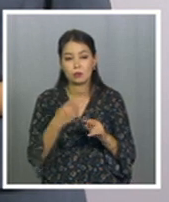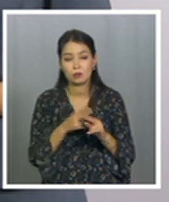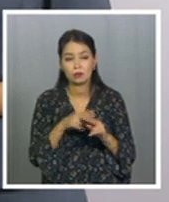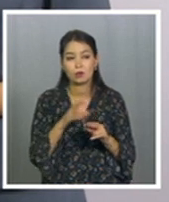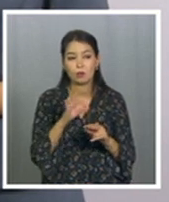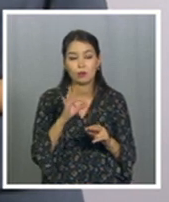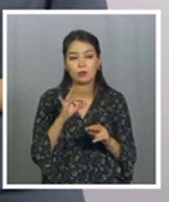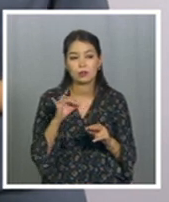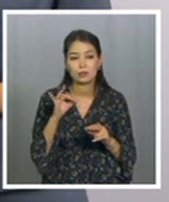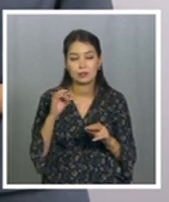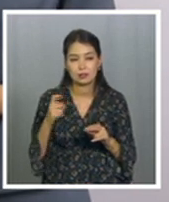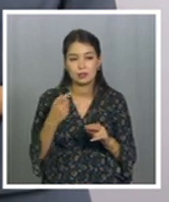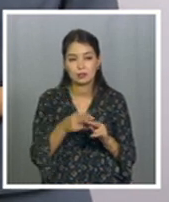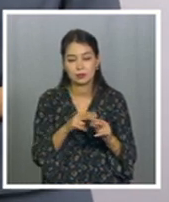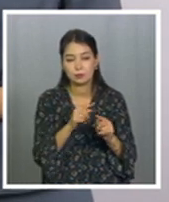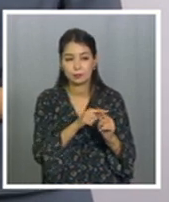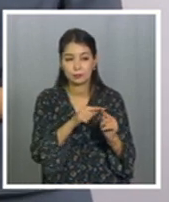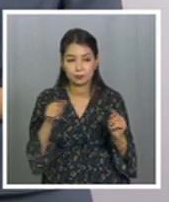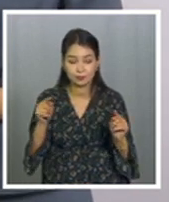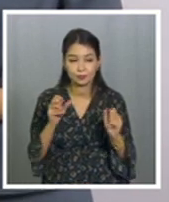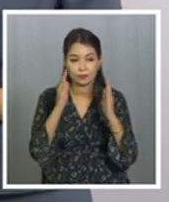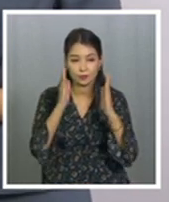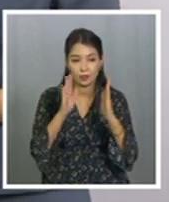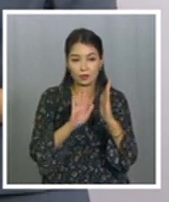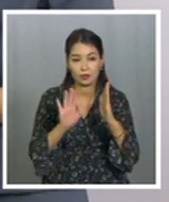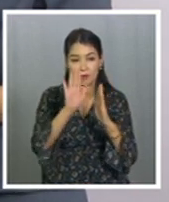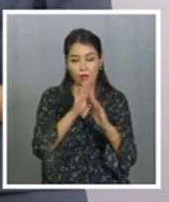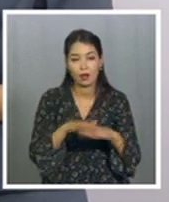бізге мына боялған бөліктің ауданын табу керек.